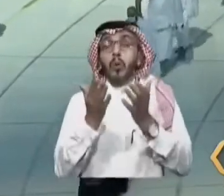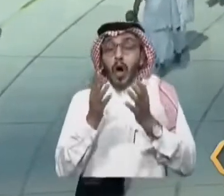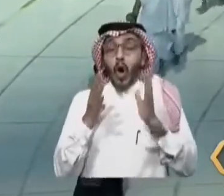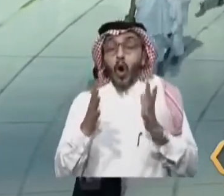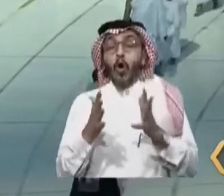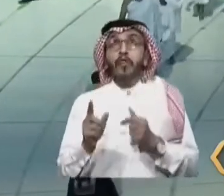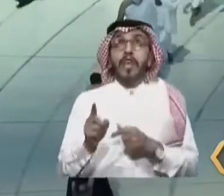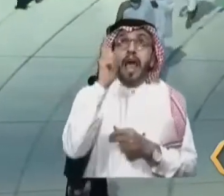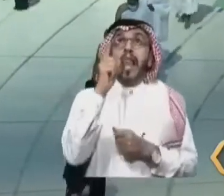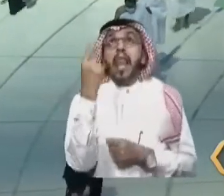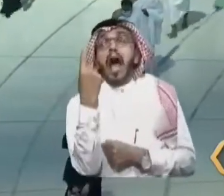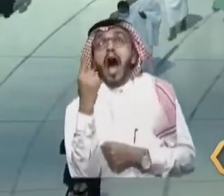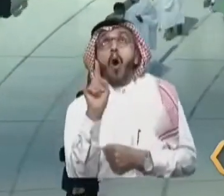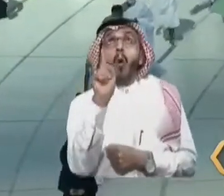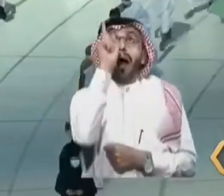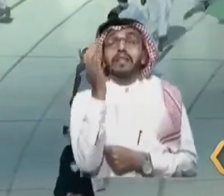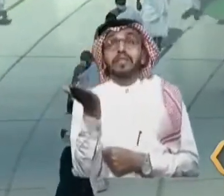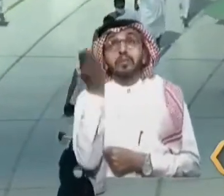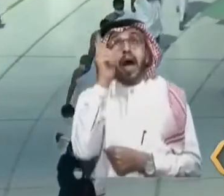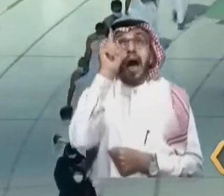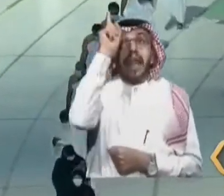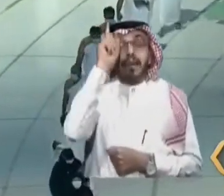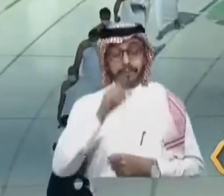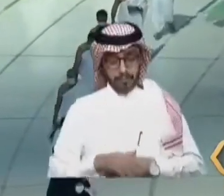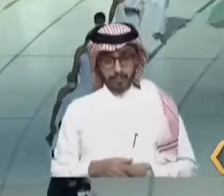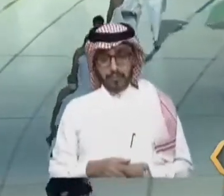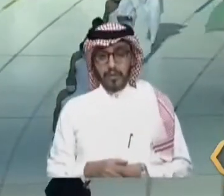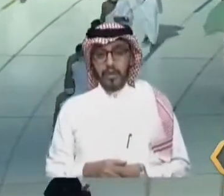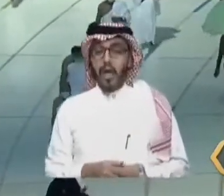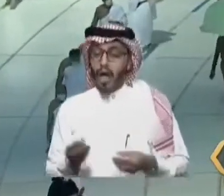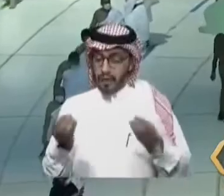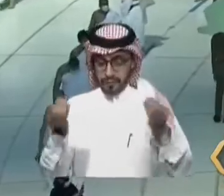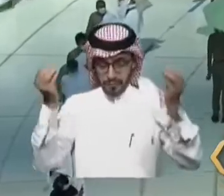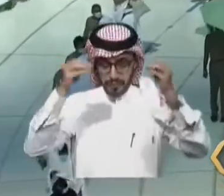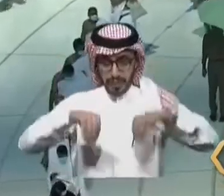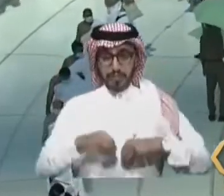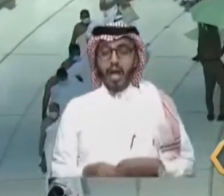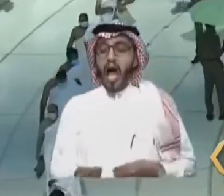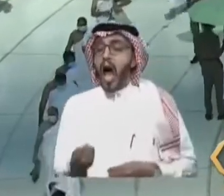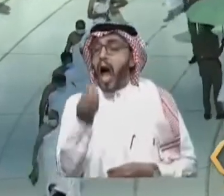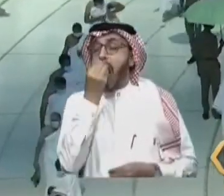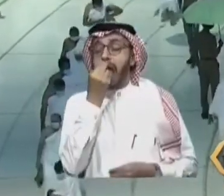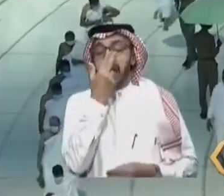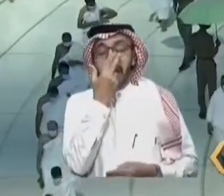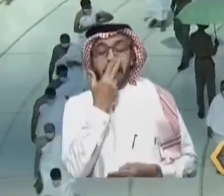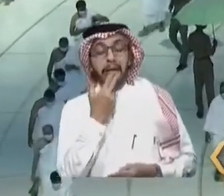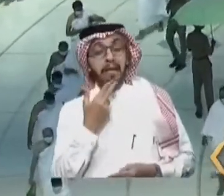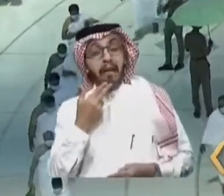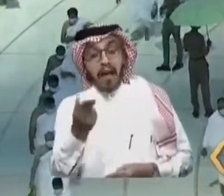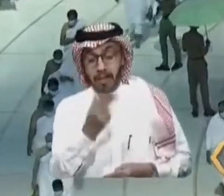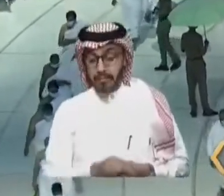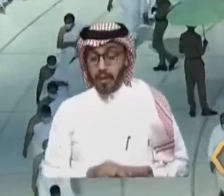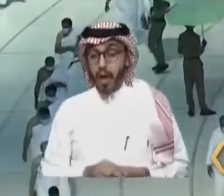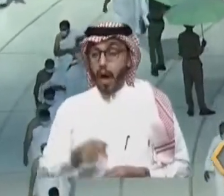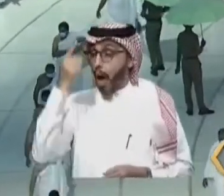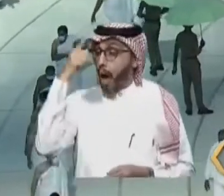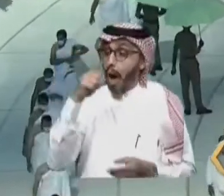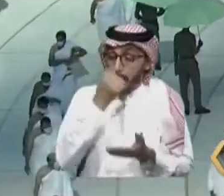وخشوعا له وحده سبحانه. وتكون أيضا أكلا للحلال الطيب،